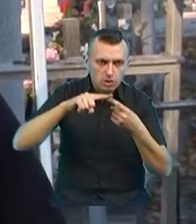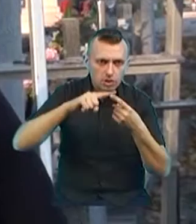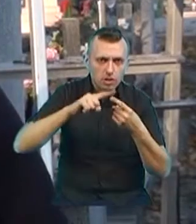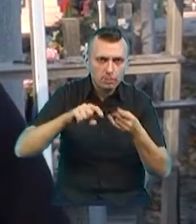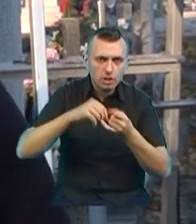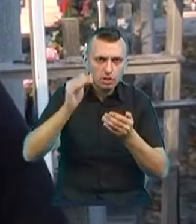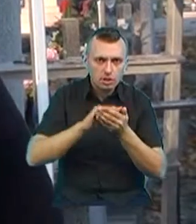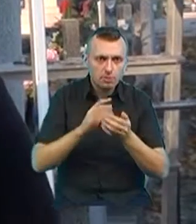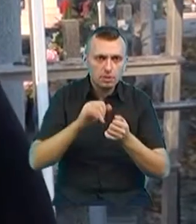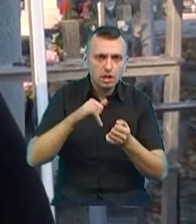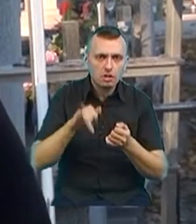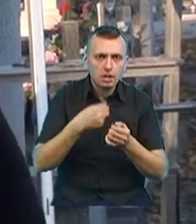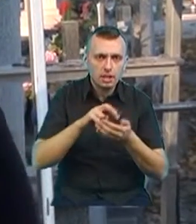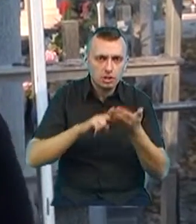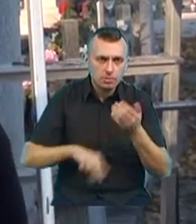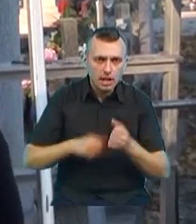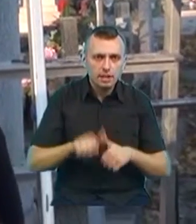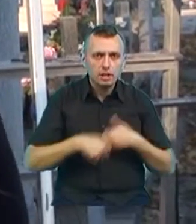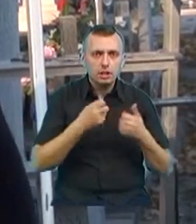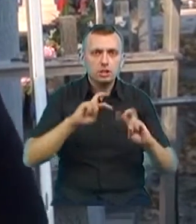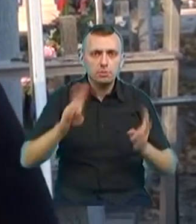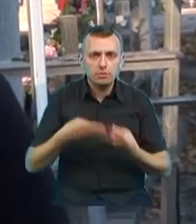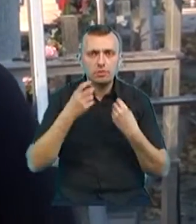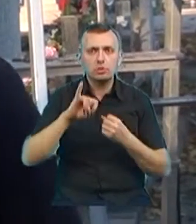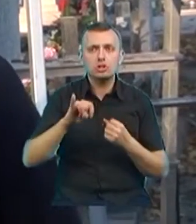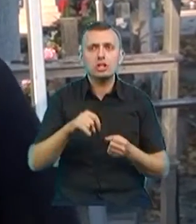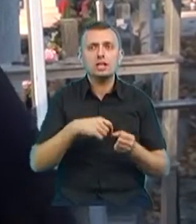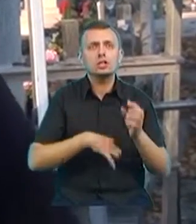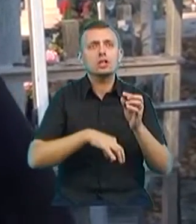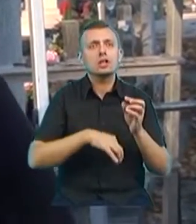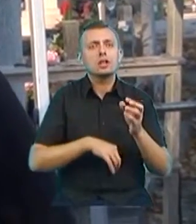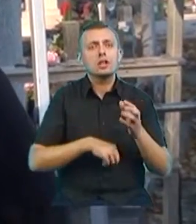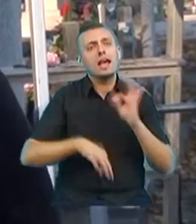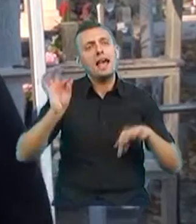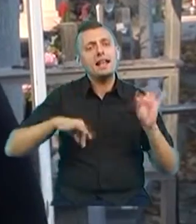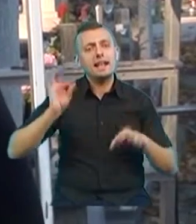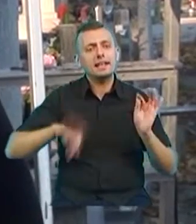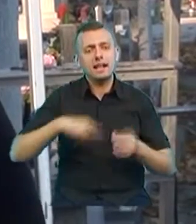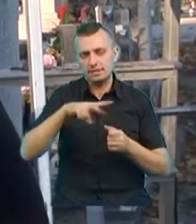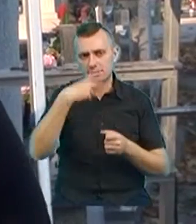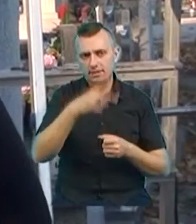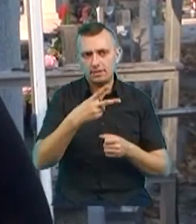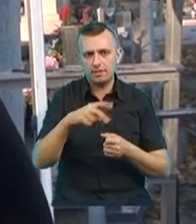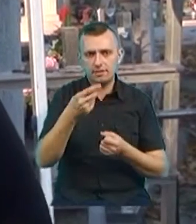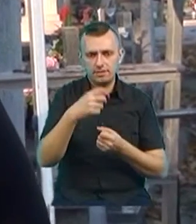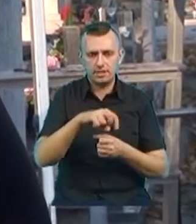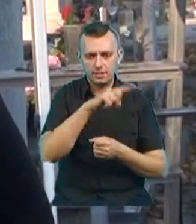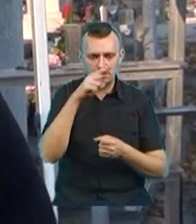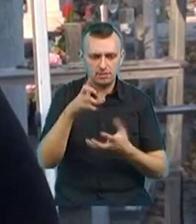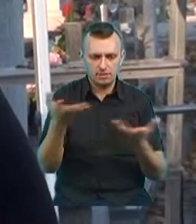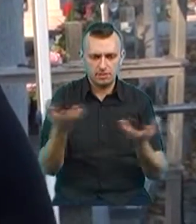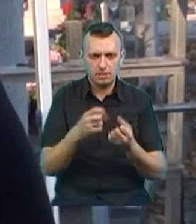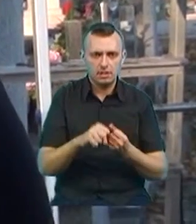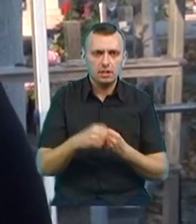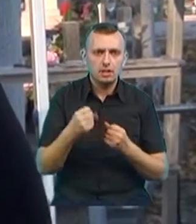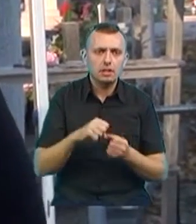konstrukcji poprzez wypełnianie jakichś drobniejszych i większych ubytków, także na przywróceniu takich